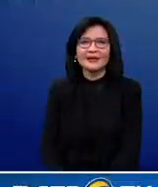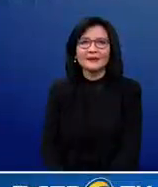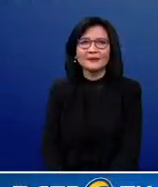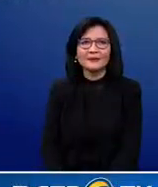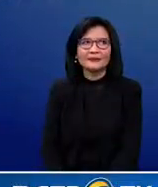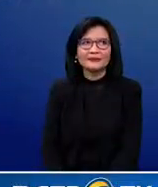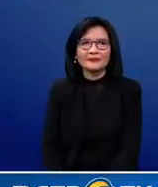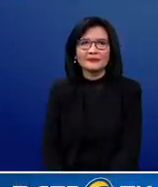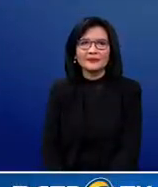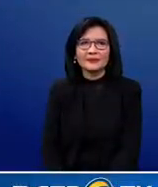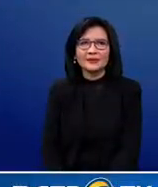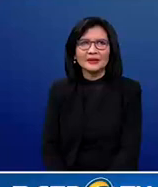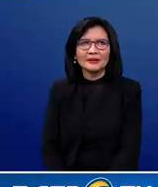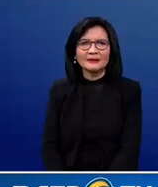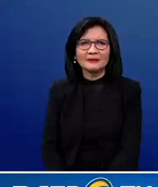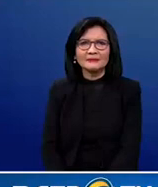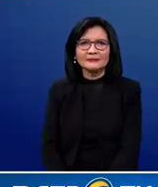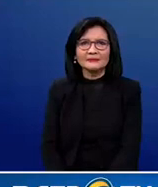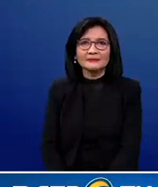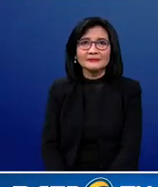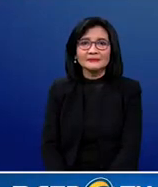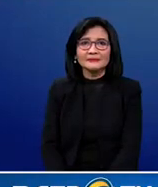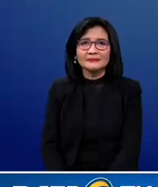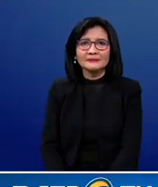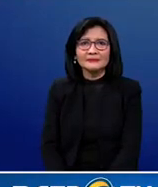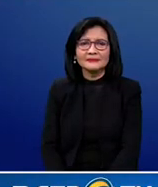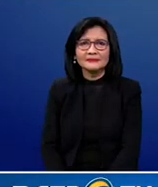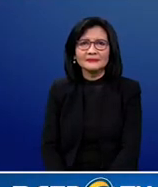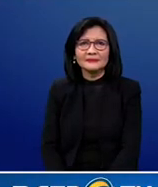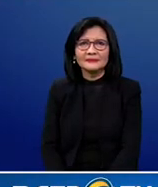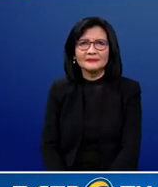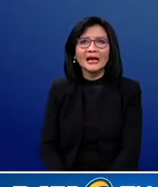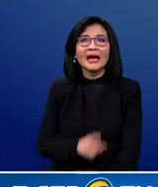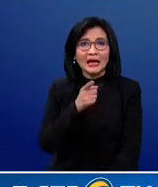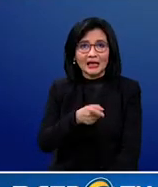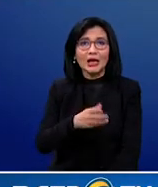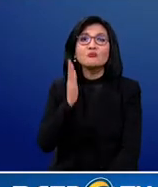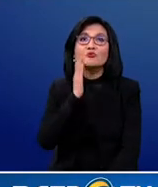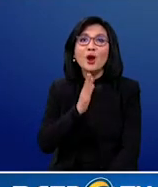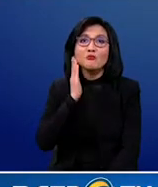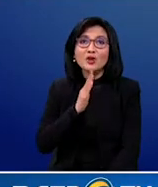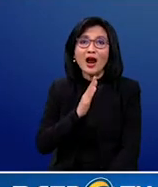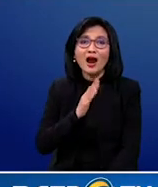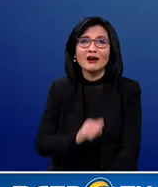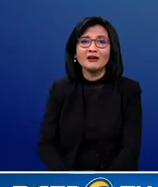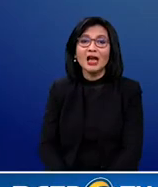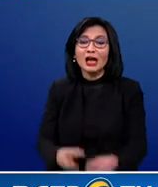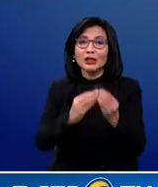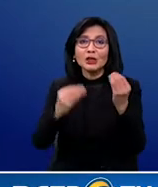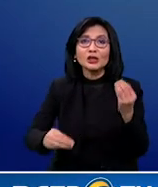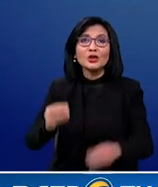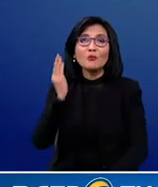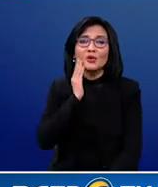Saya mau tanya jenengan itu kan selalu jargonnya Milenia lah apa yang pernah